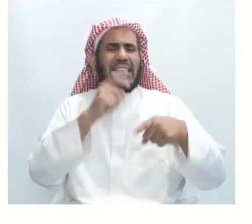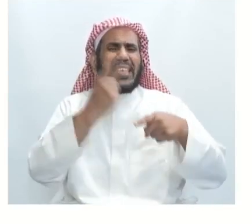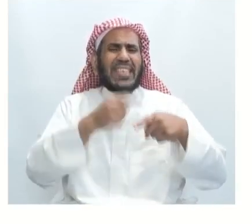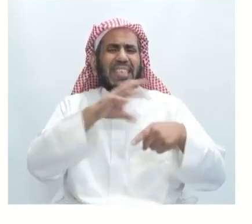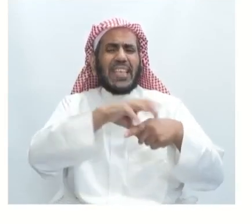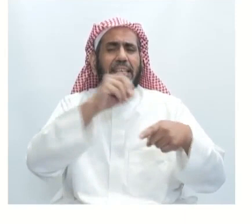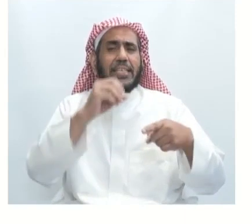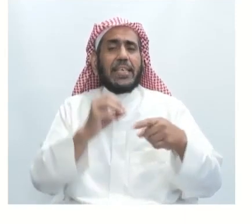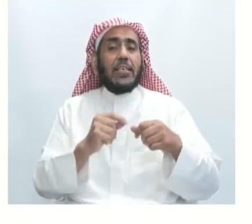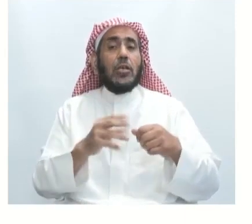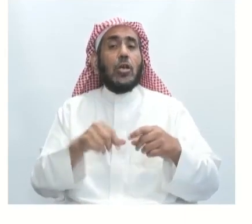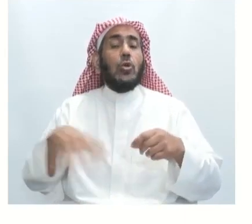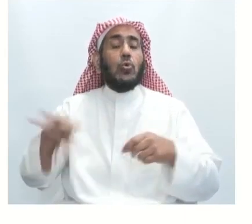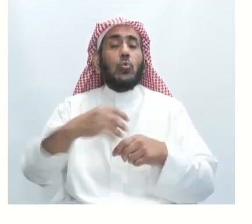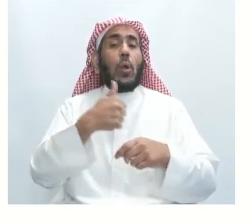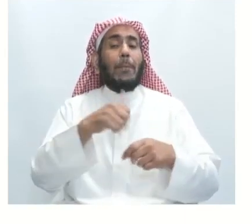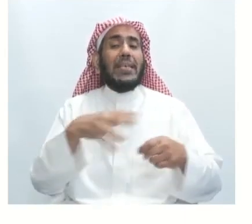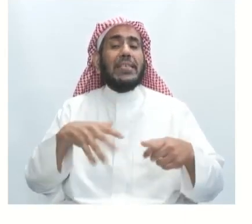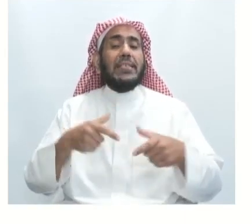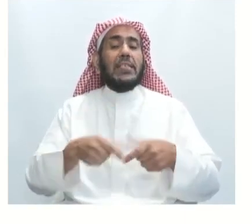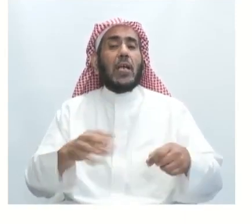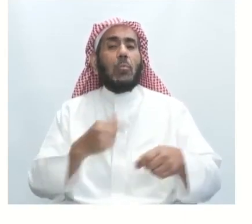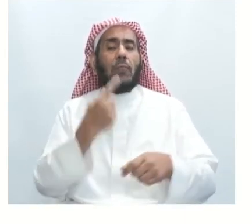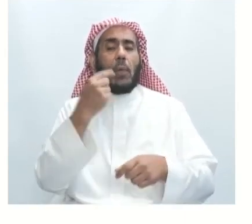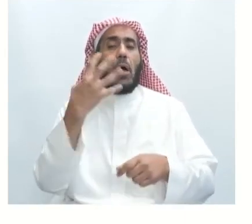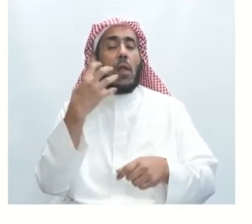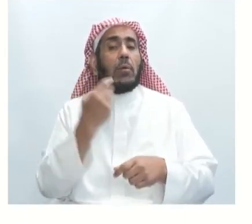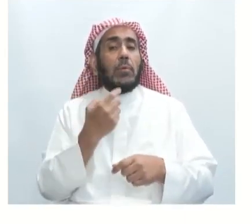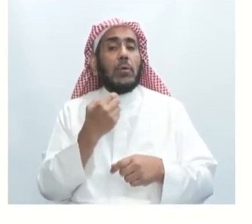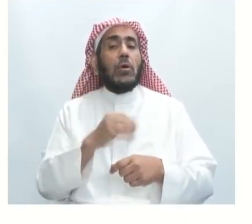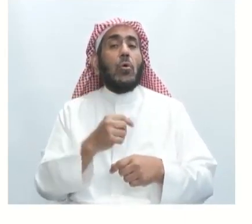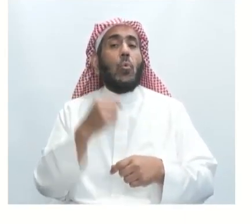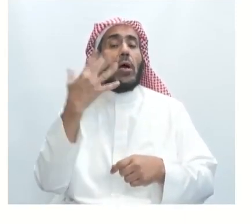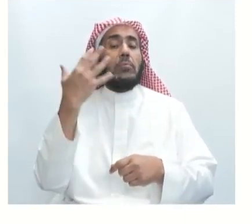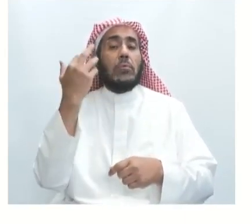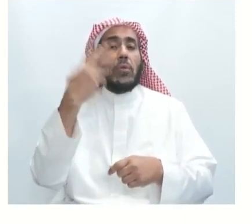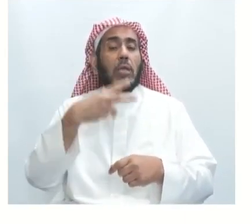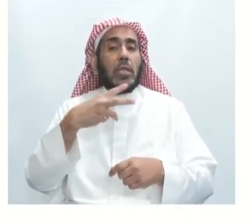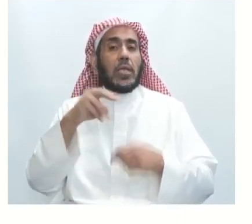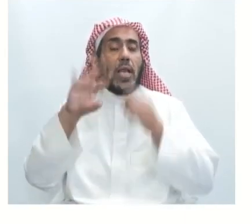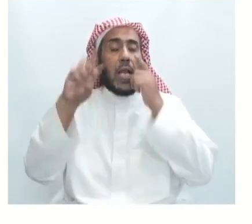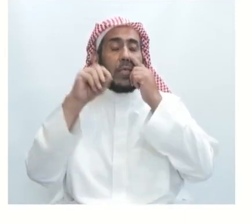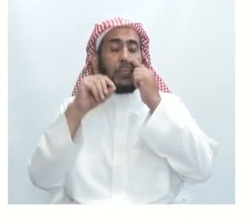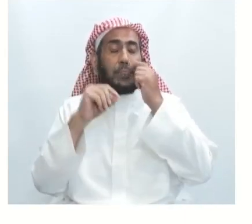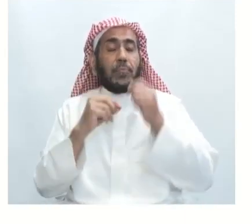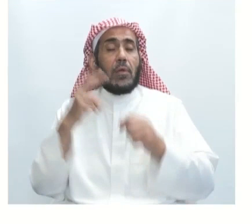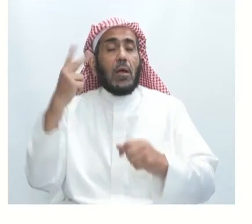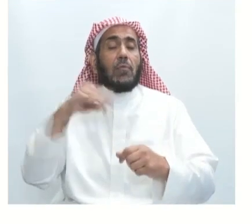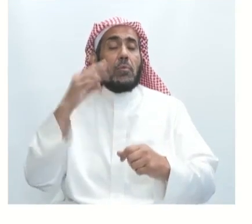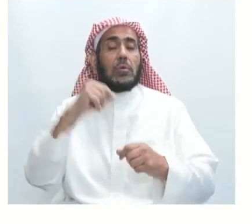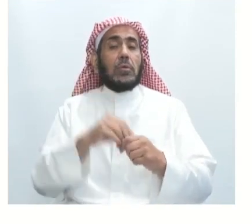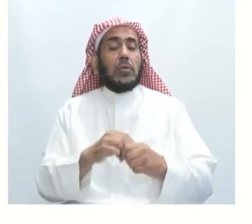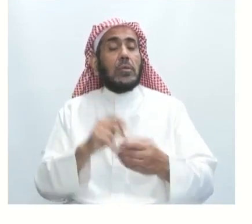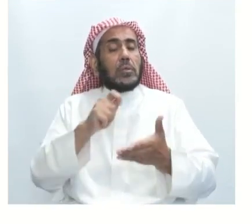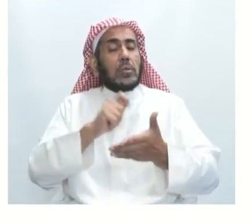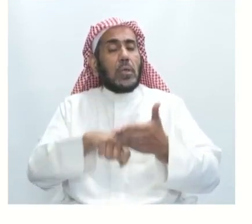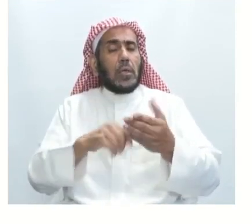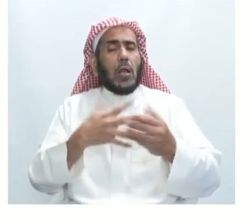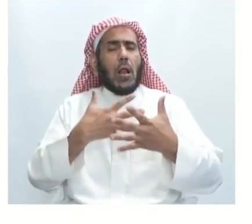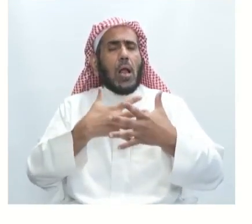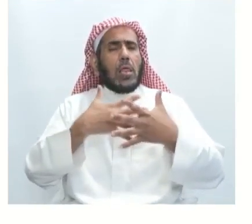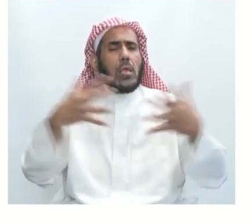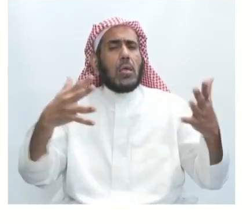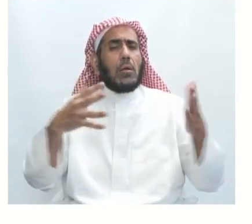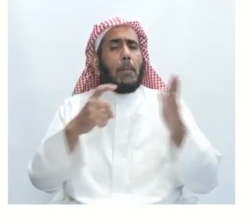لدول مجلس التعاون وفي عام 1435 للهجره فاذا المملكه السعوديه قد صادقت على الكثير